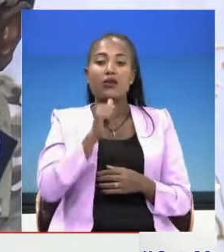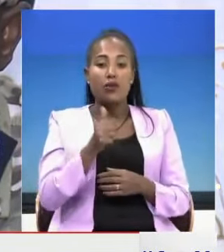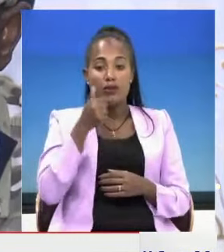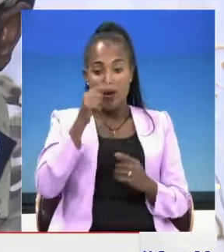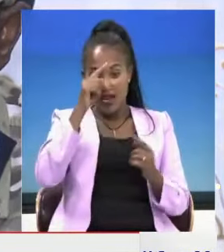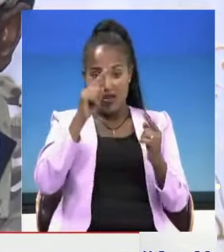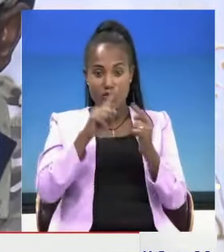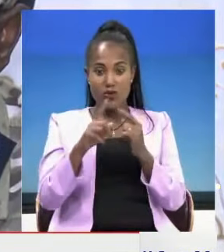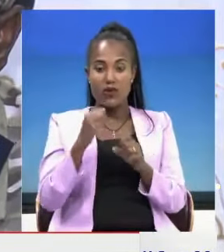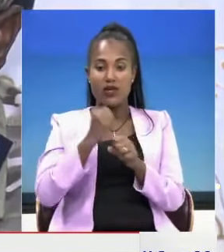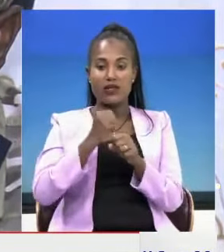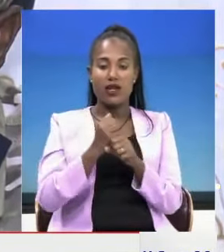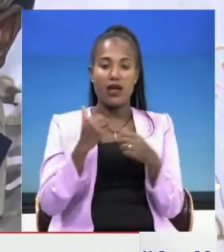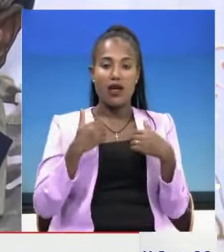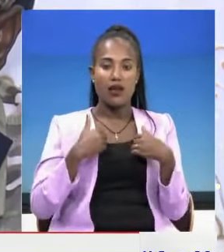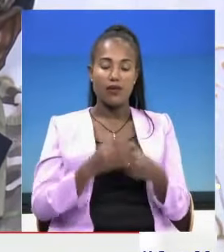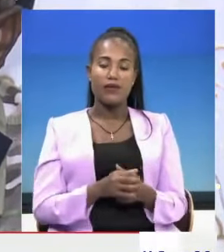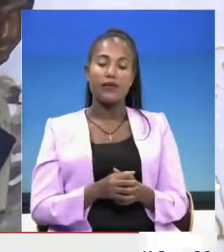አቅዶ ስለሆነ እየሰራ ያለው